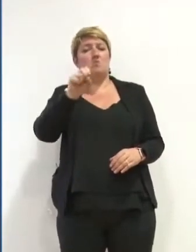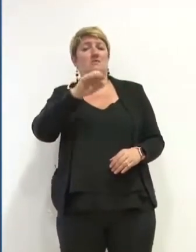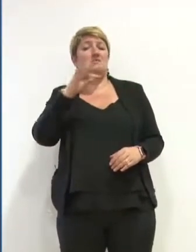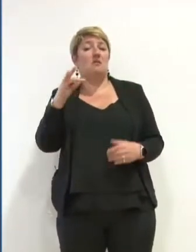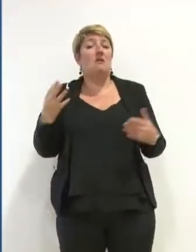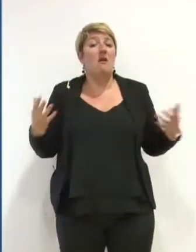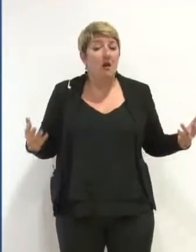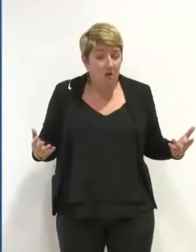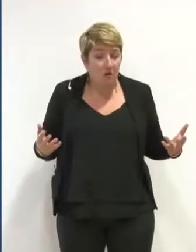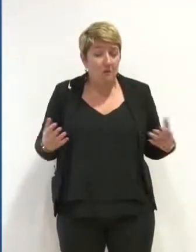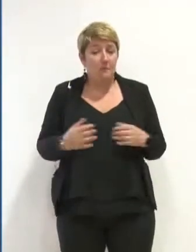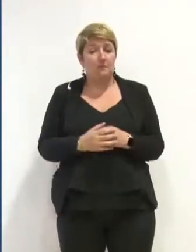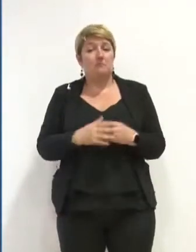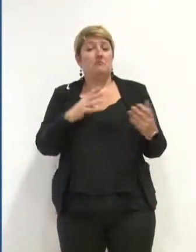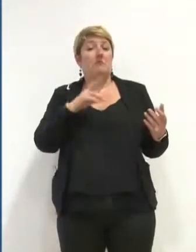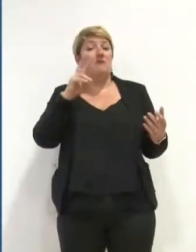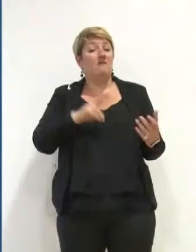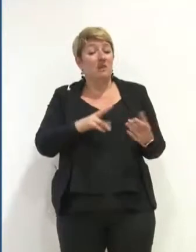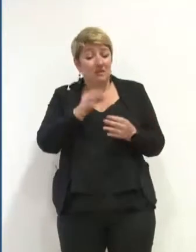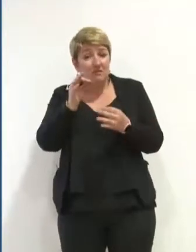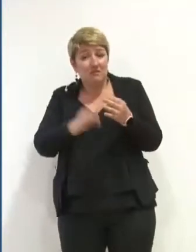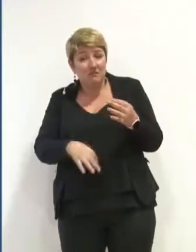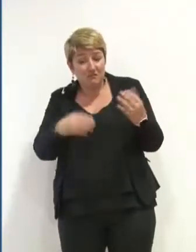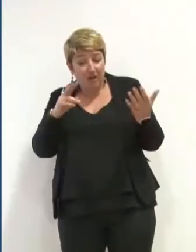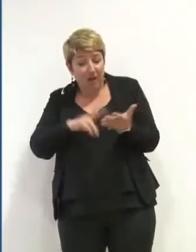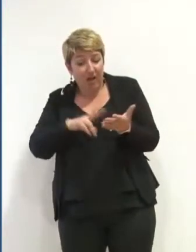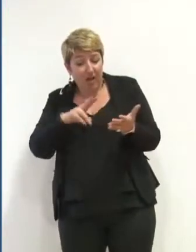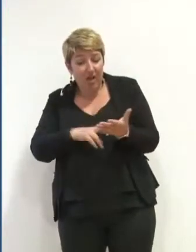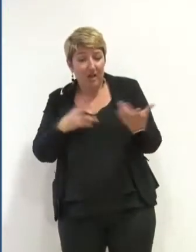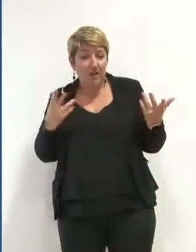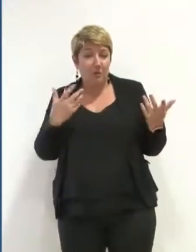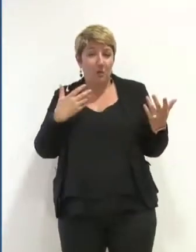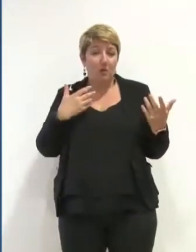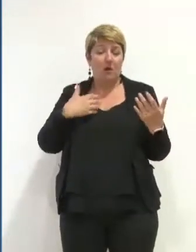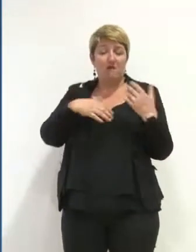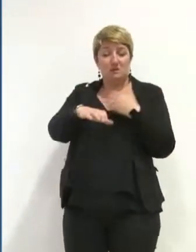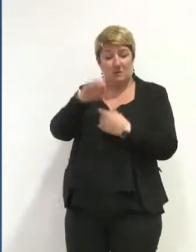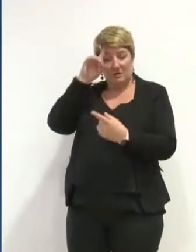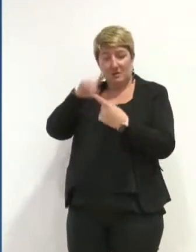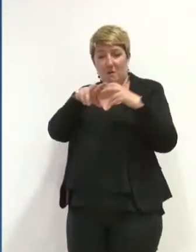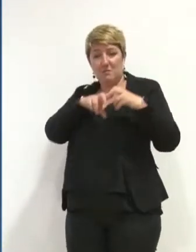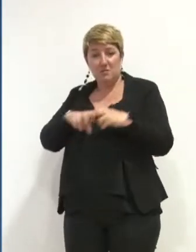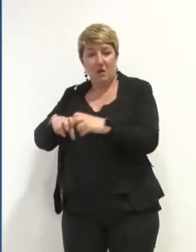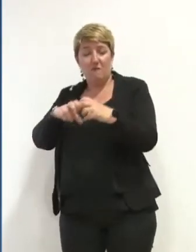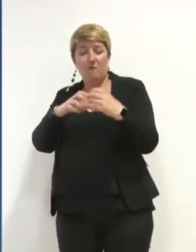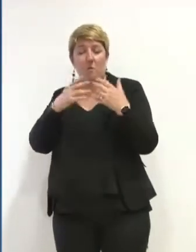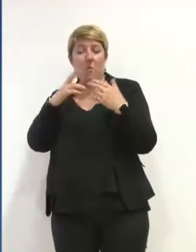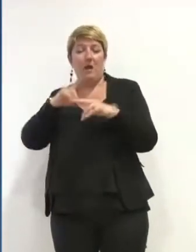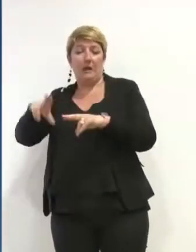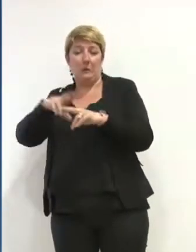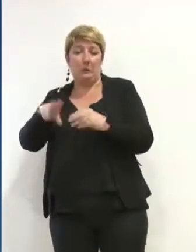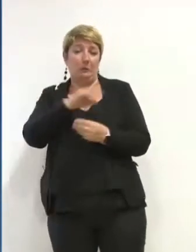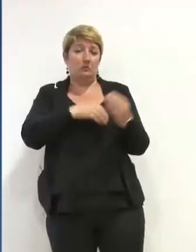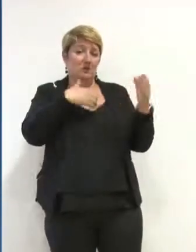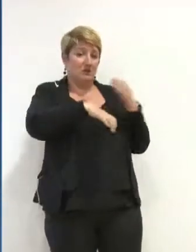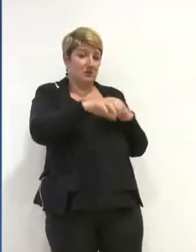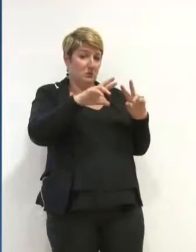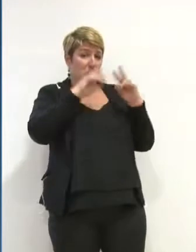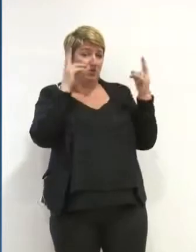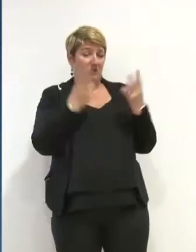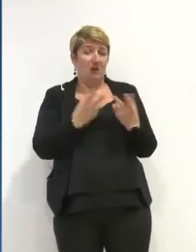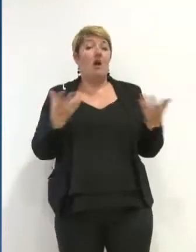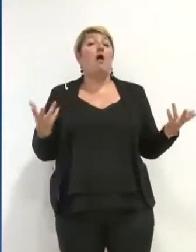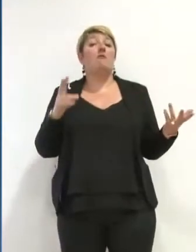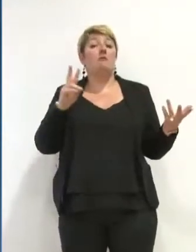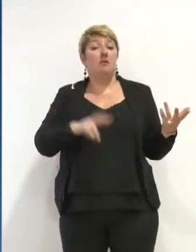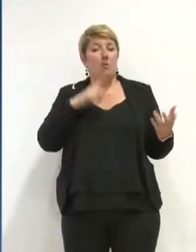de l'évolution de ces investissements pour les travaux et études et pour l'investissement de façon générale? Parce que lorsque l'on calcule les